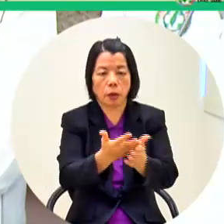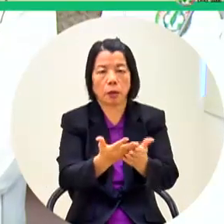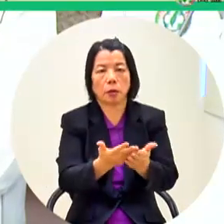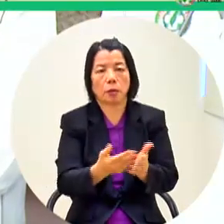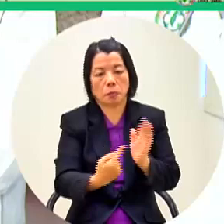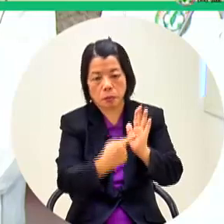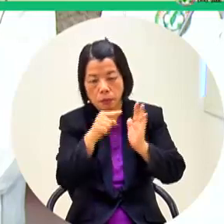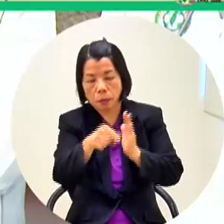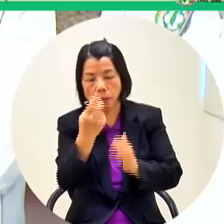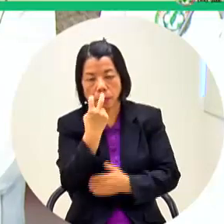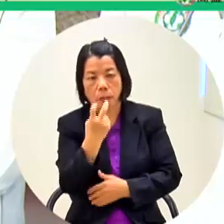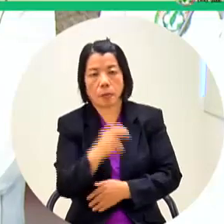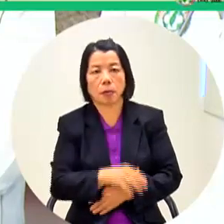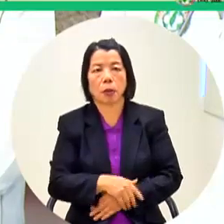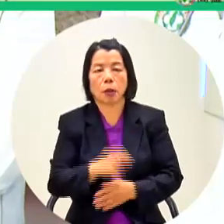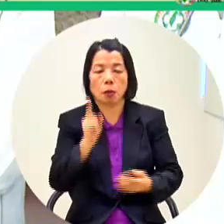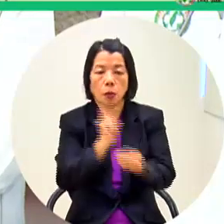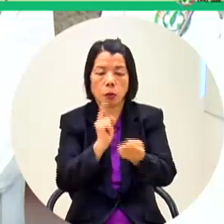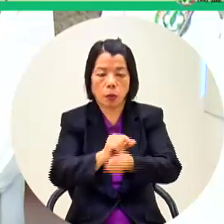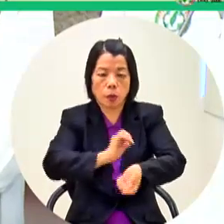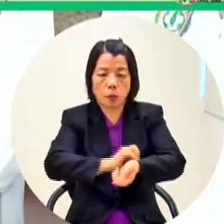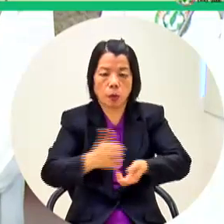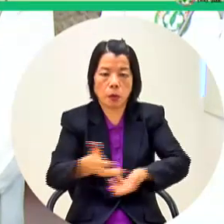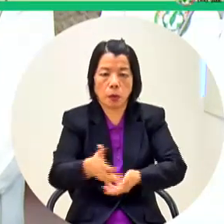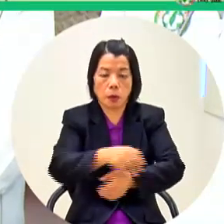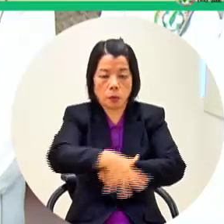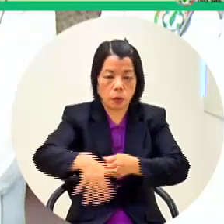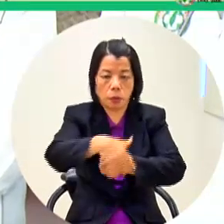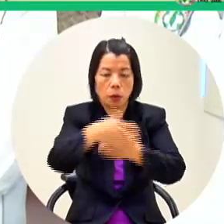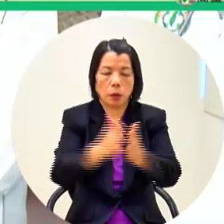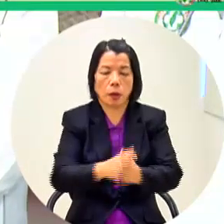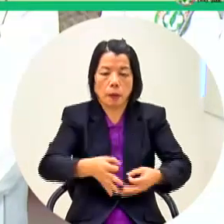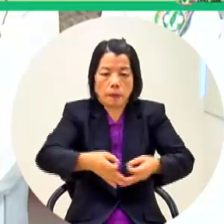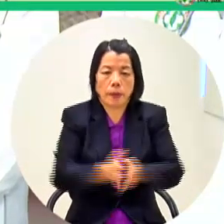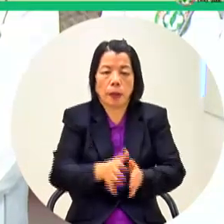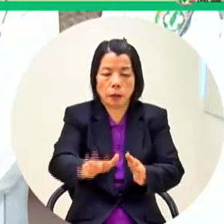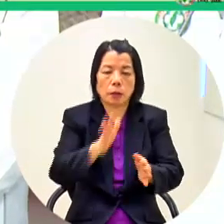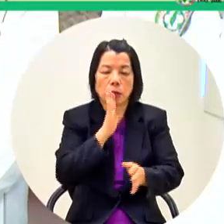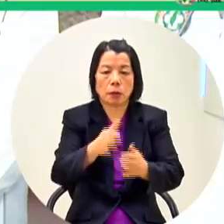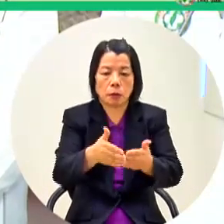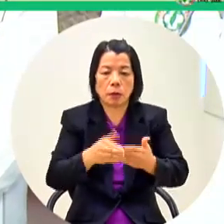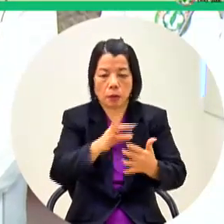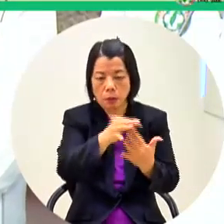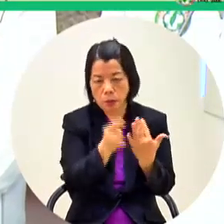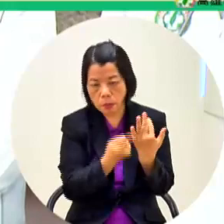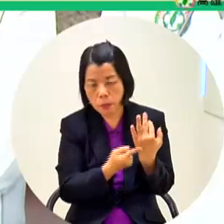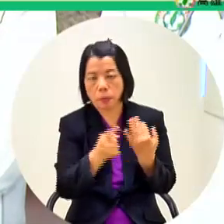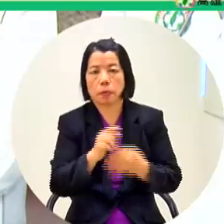的，就我们现在医疗体系立即处理，这是 SOP 流程。